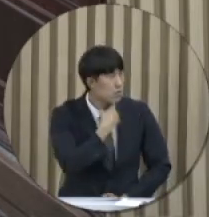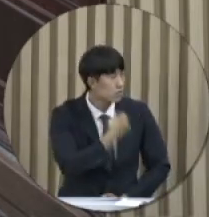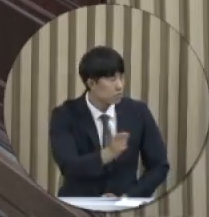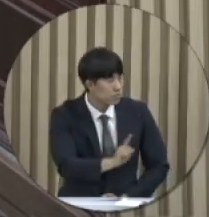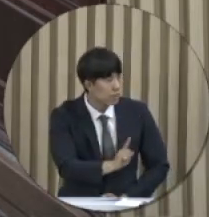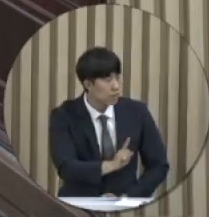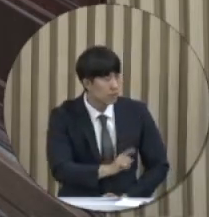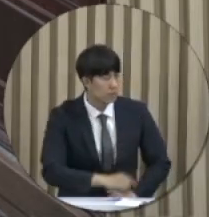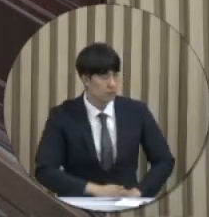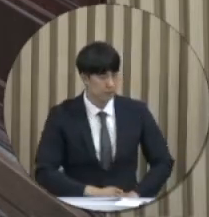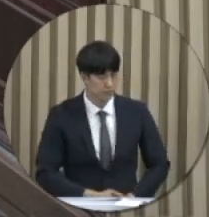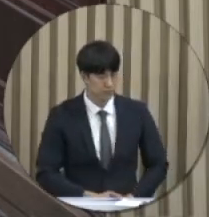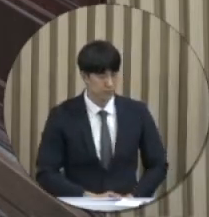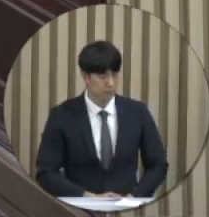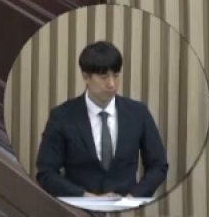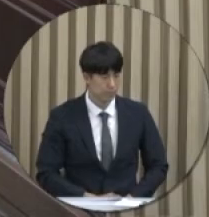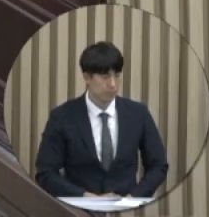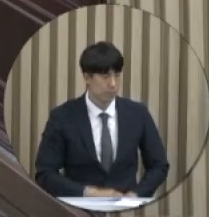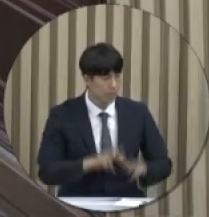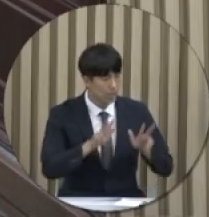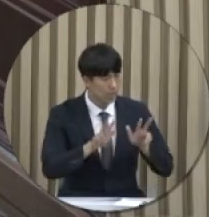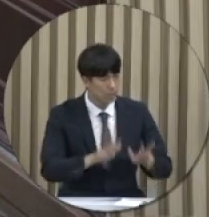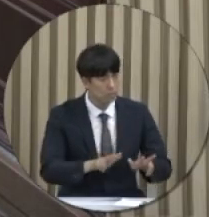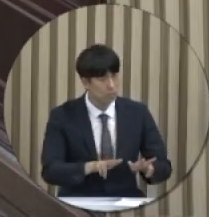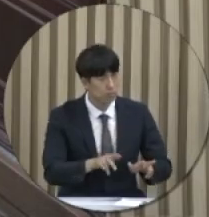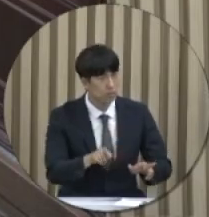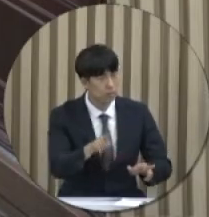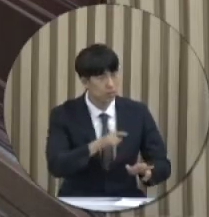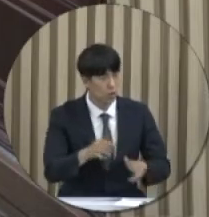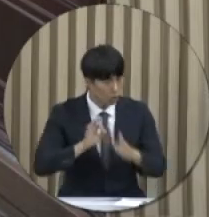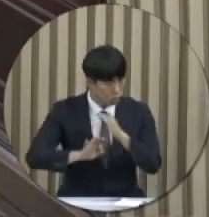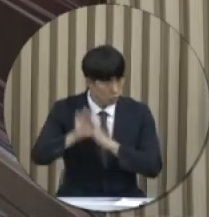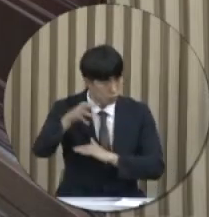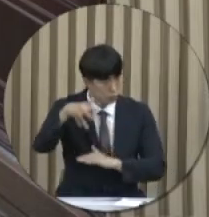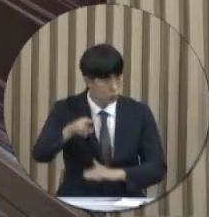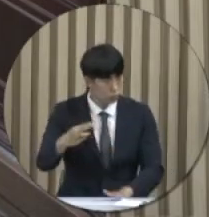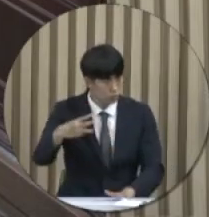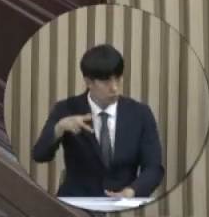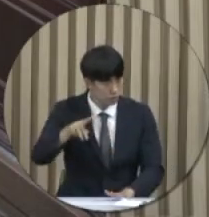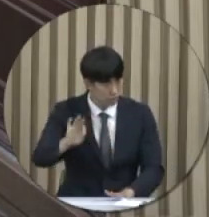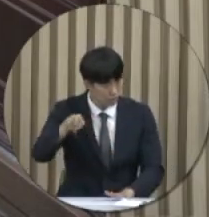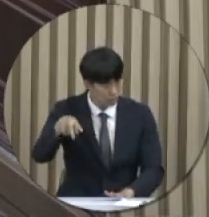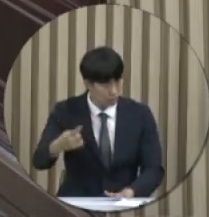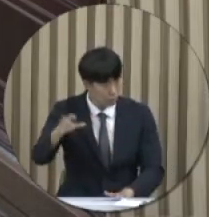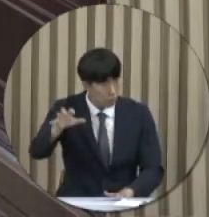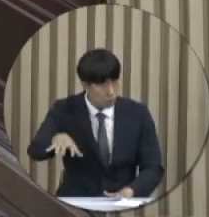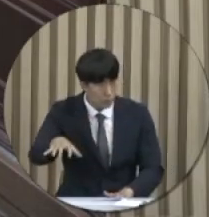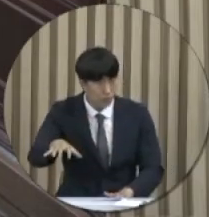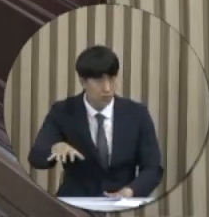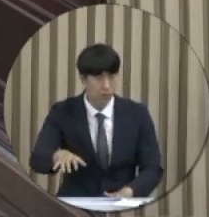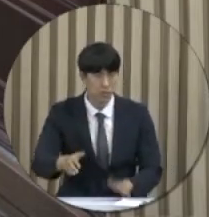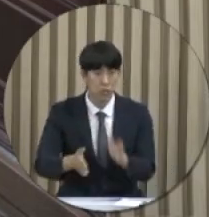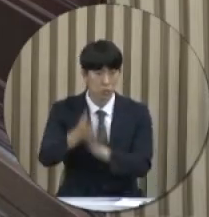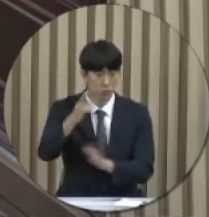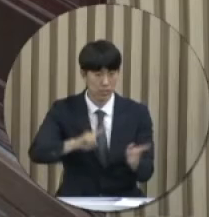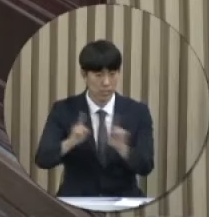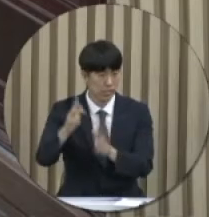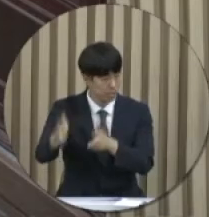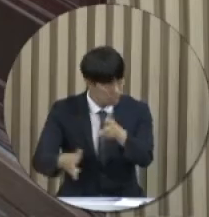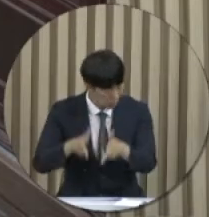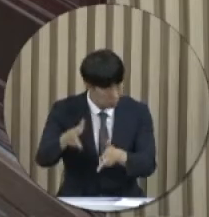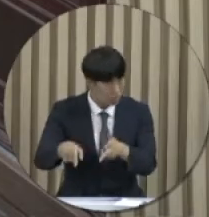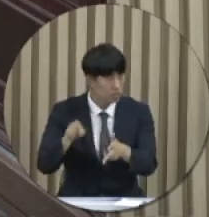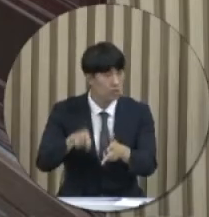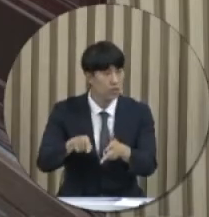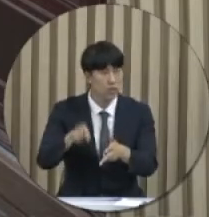부분은요, 지금 현재 그 동부출장소 이 자리에 들어오는 부지재생 사업으로